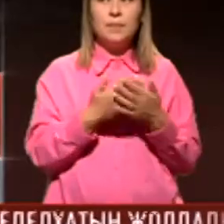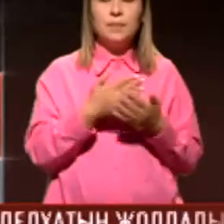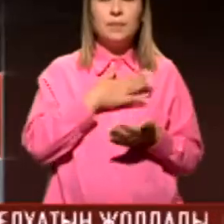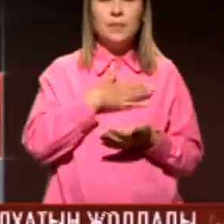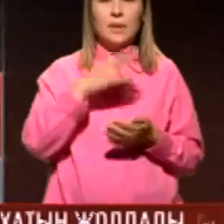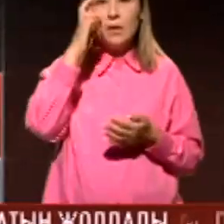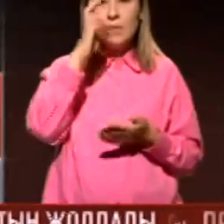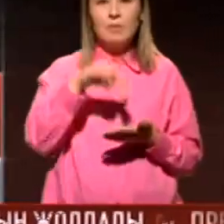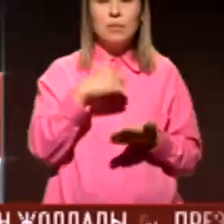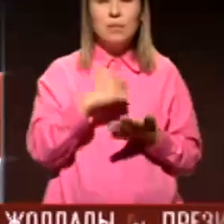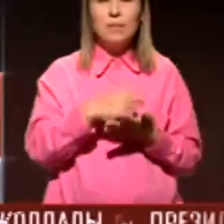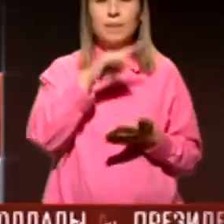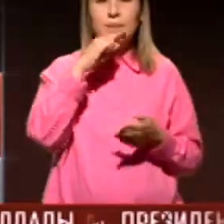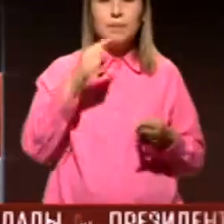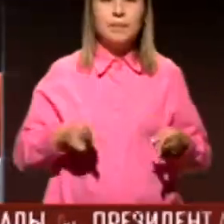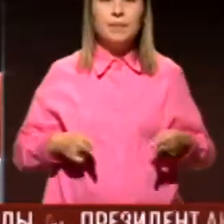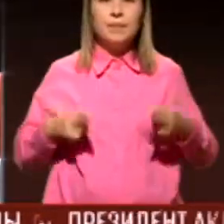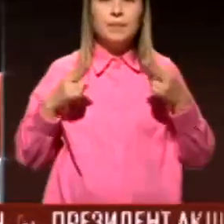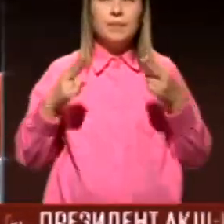мемлекет басшысы